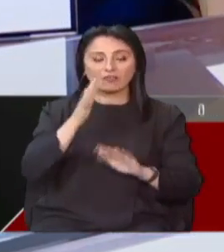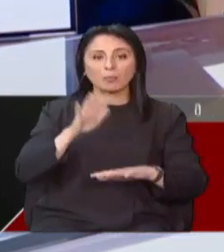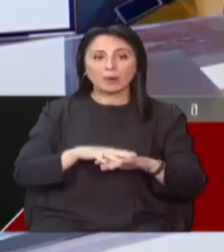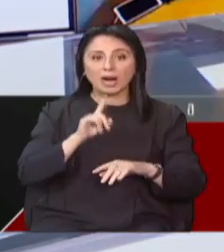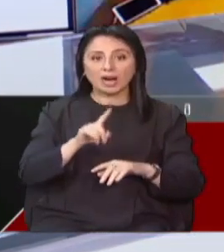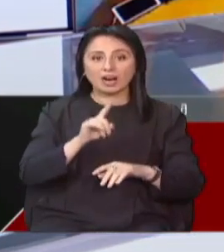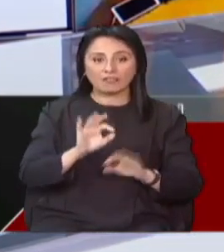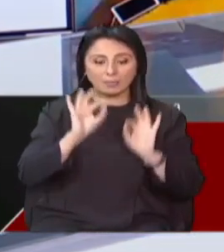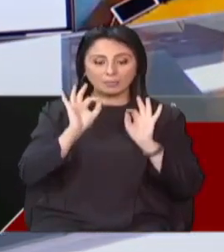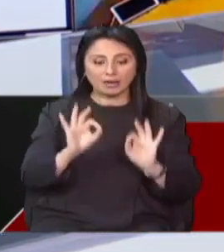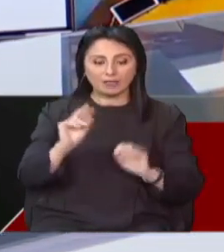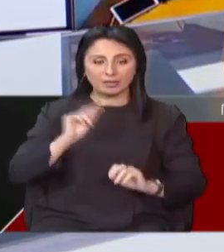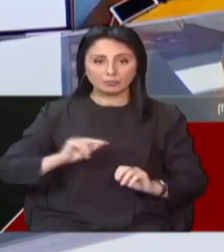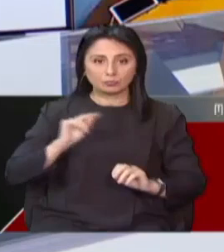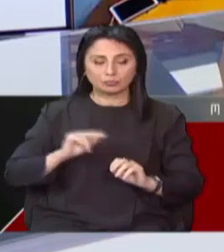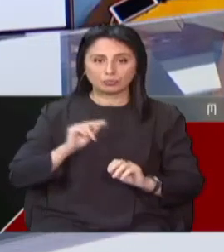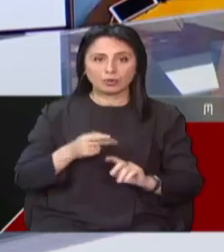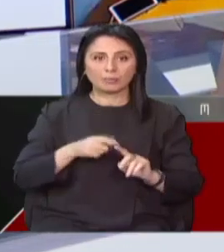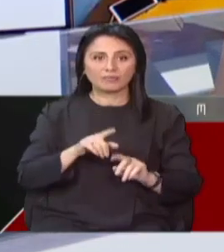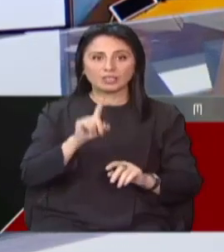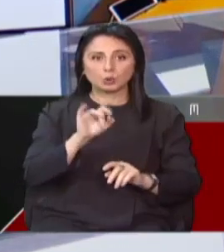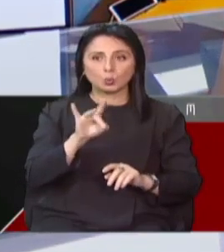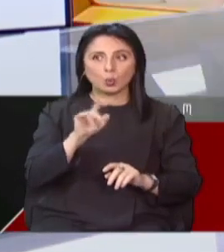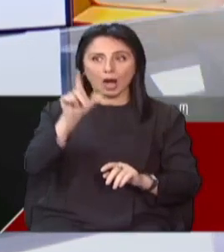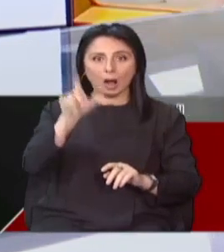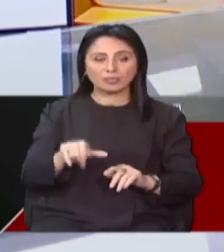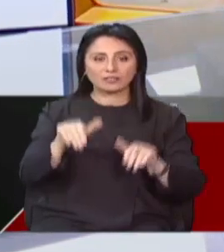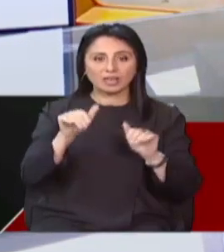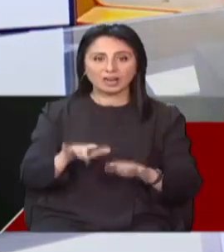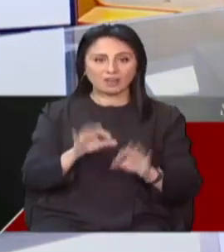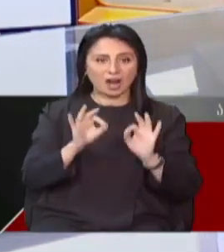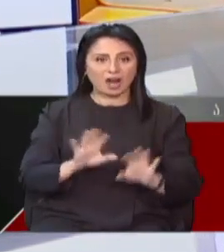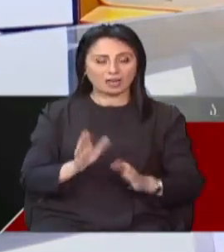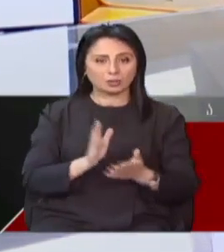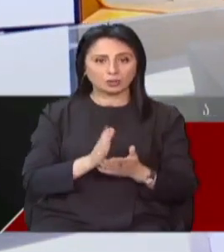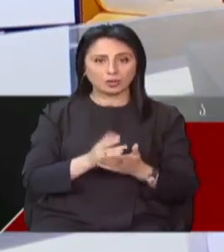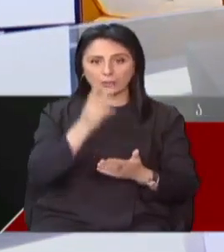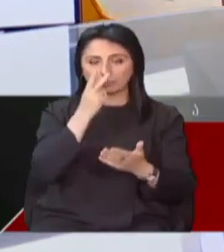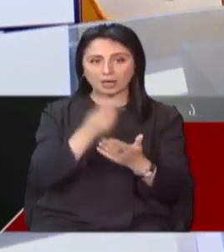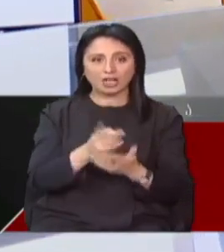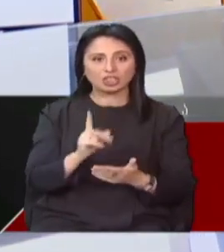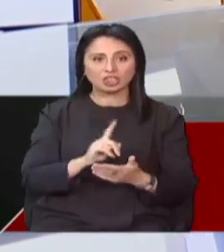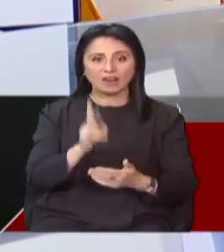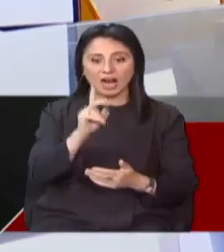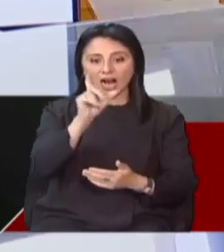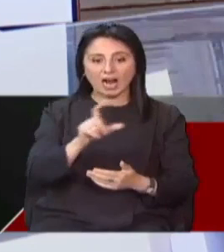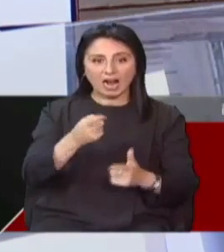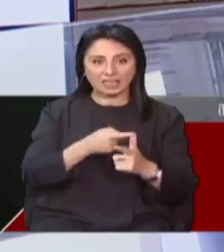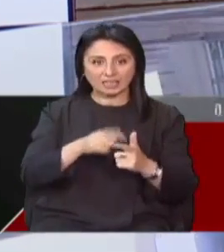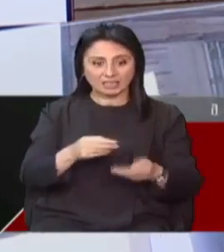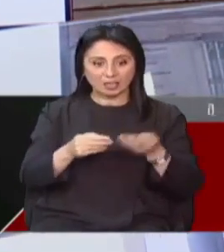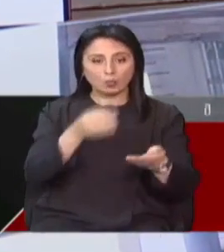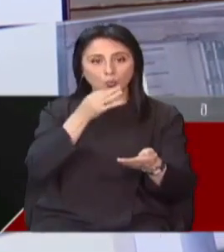bankma gamartula di funktsioniros isini salomezurabishulis gadatspotilebas arastors utsodeben da miachniat rom kandidatebis